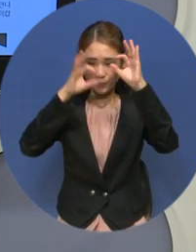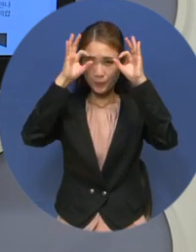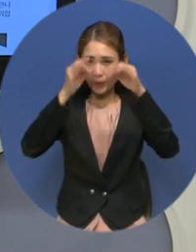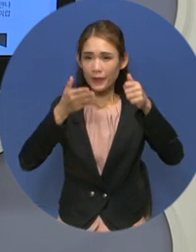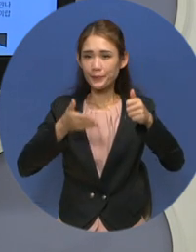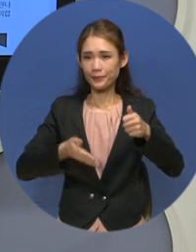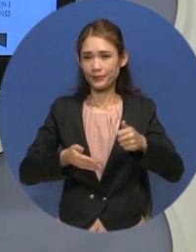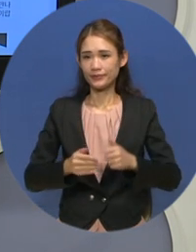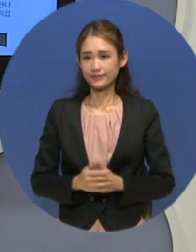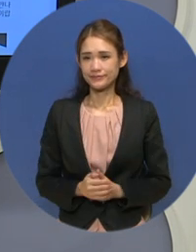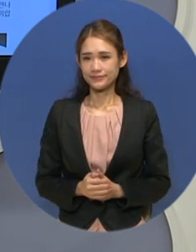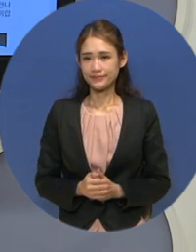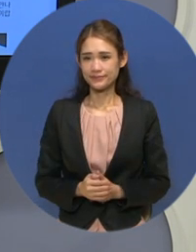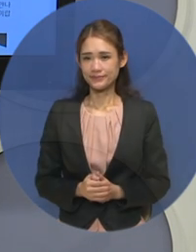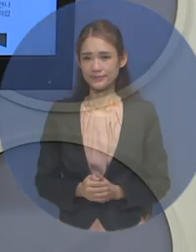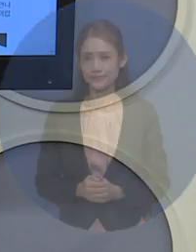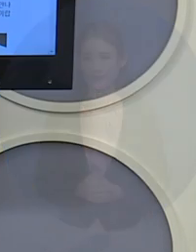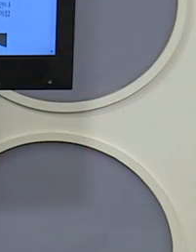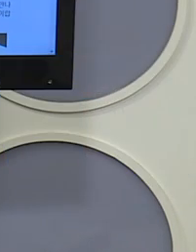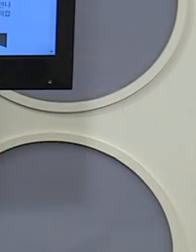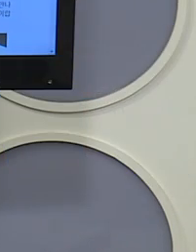확인할 수 있습니다